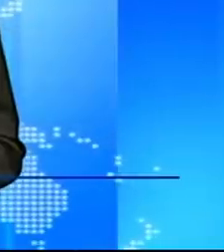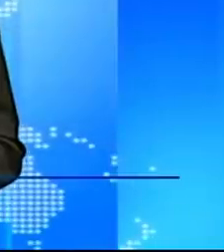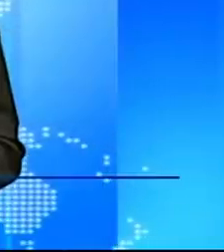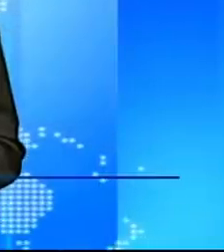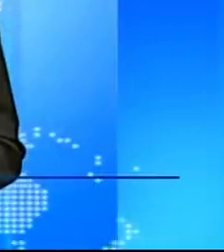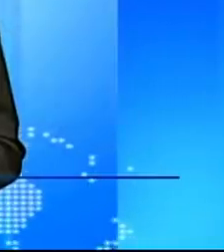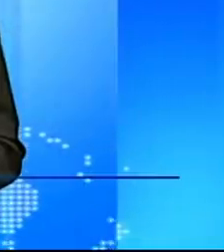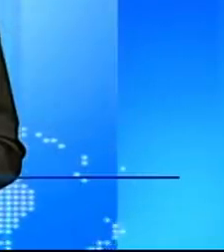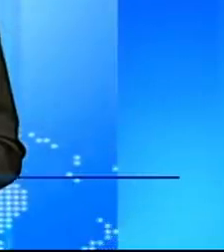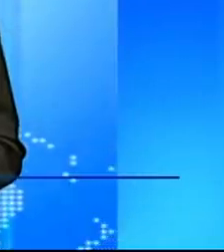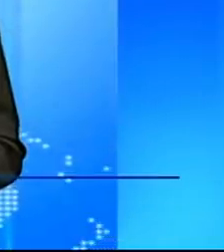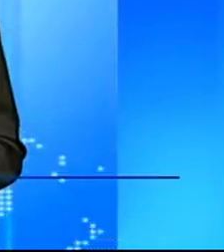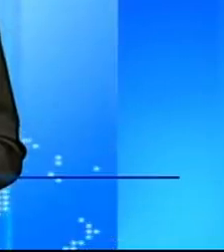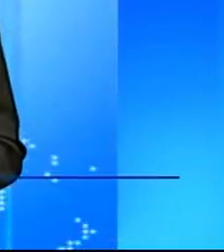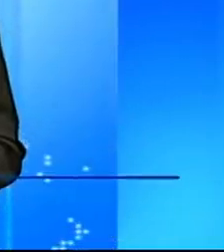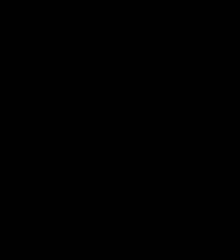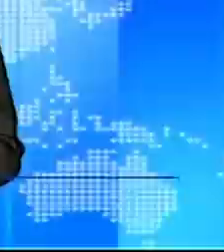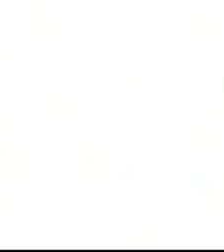de l'écouter.